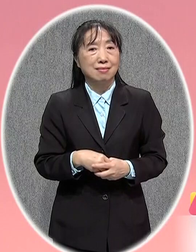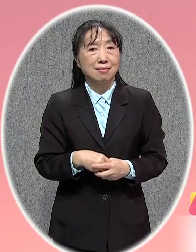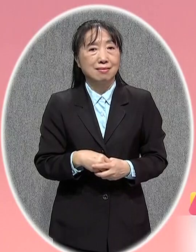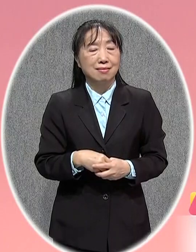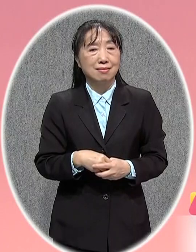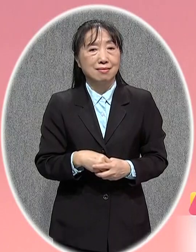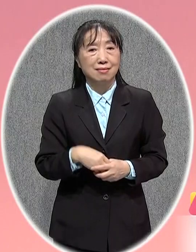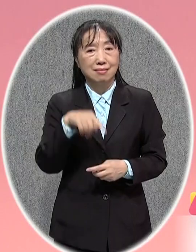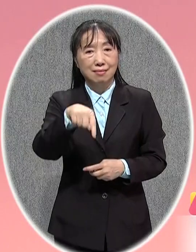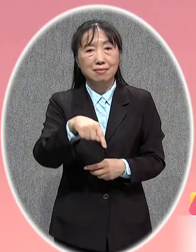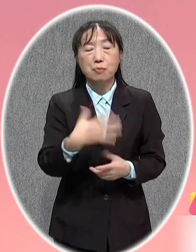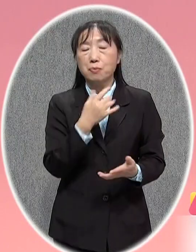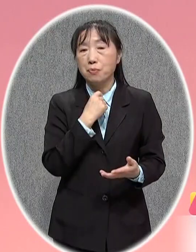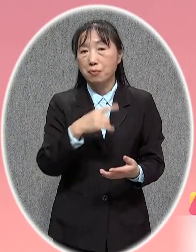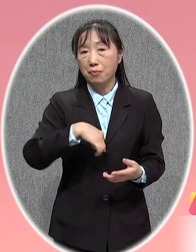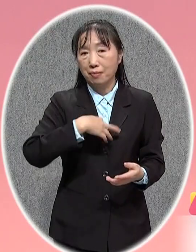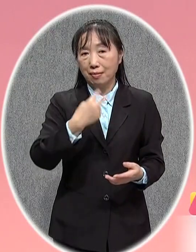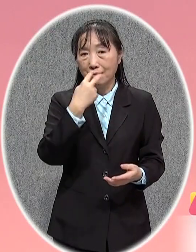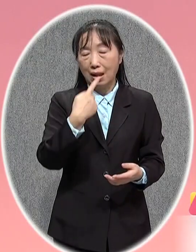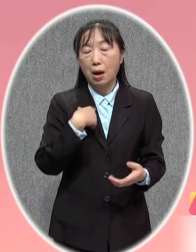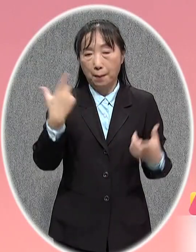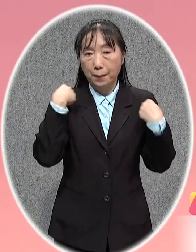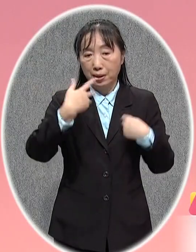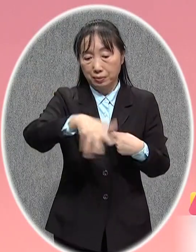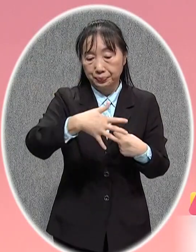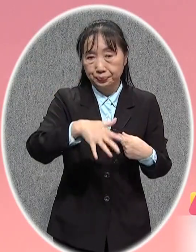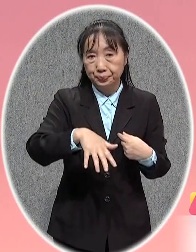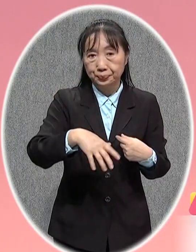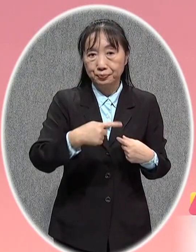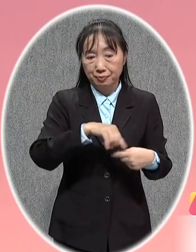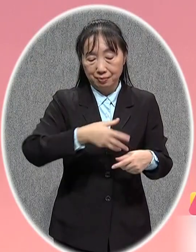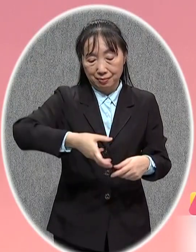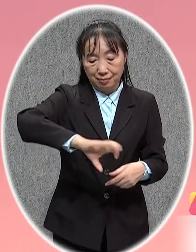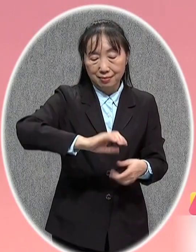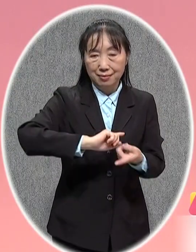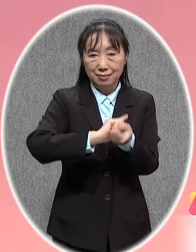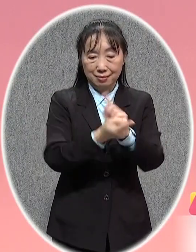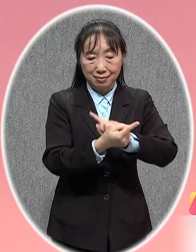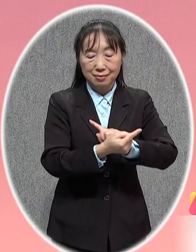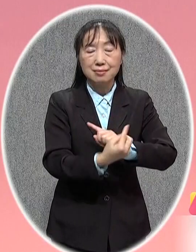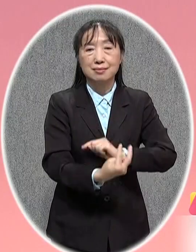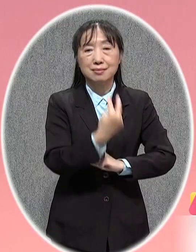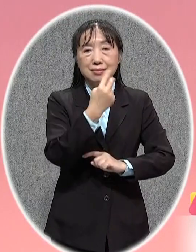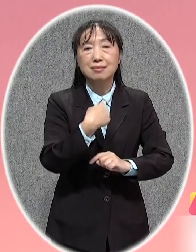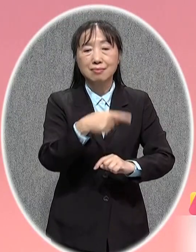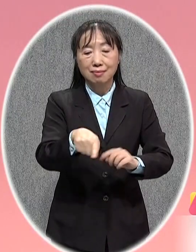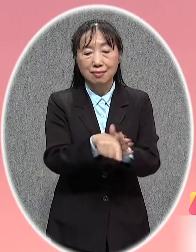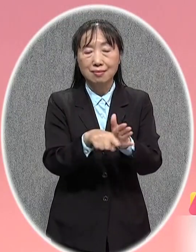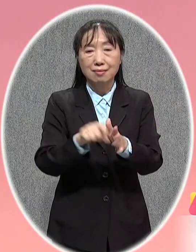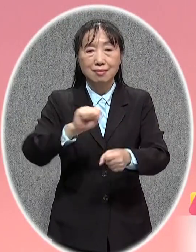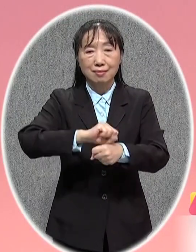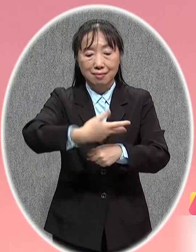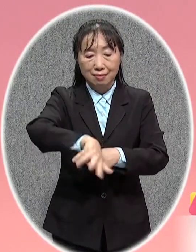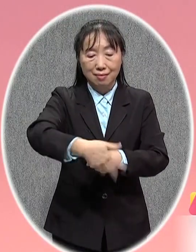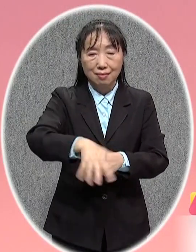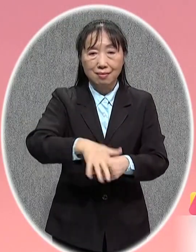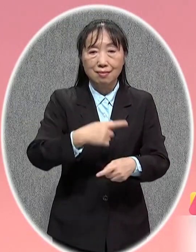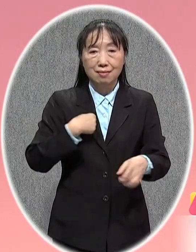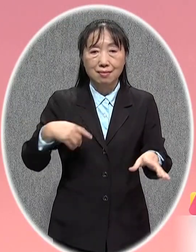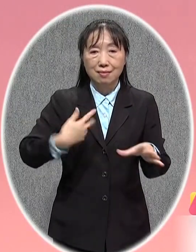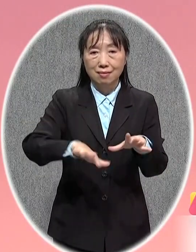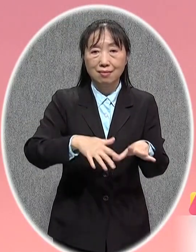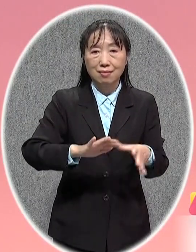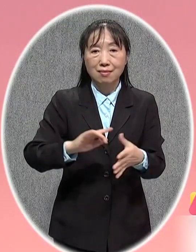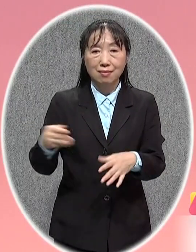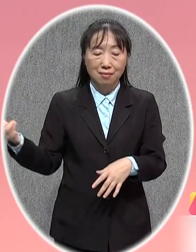我们就说那个液化要重新把它气化的时候呢，需要那个水流进去，那个水最后呢反而变成了这个冷